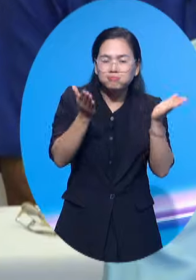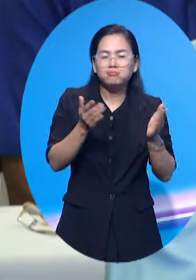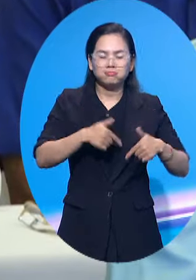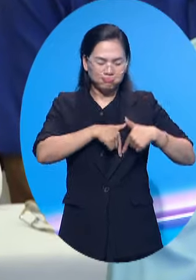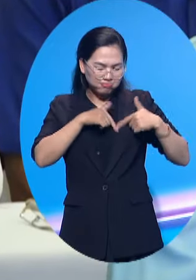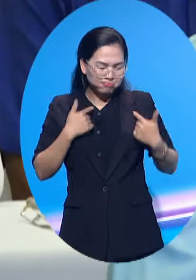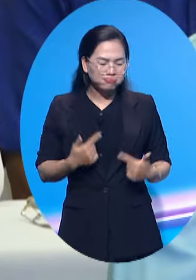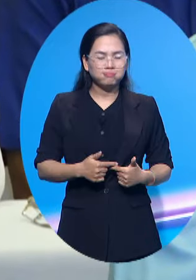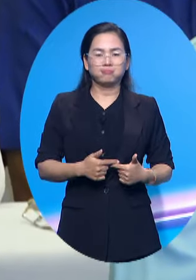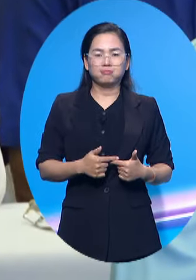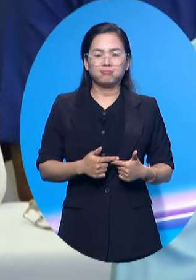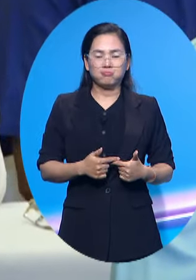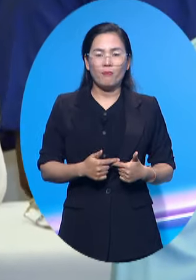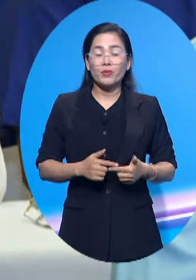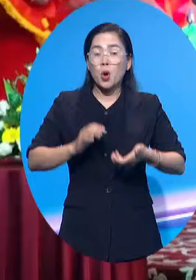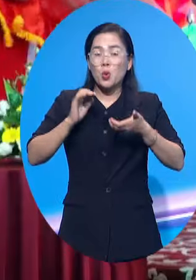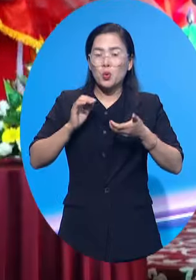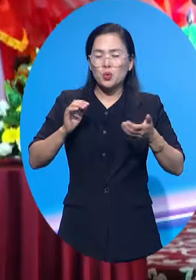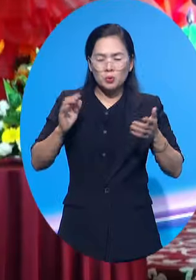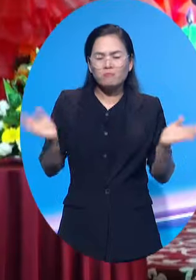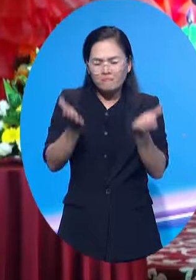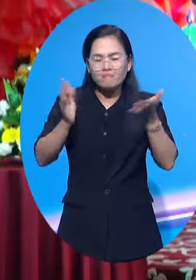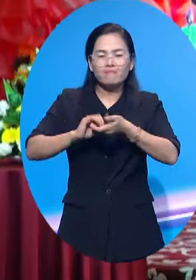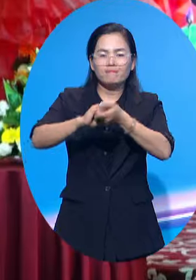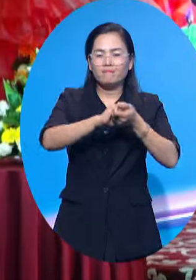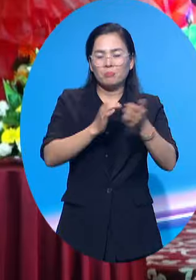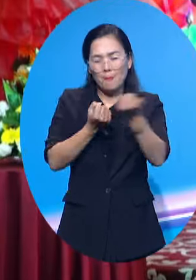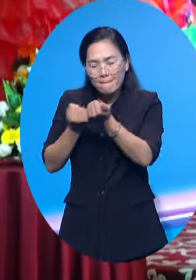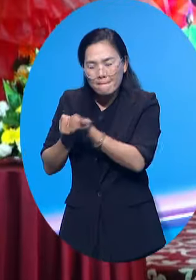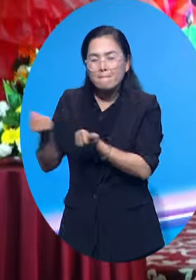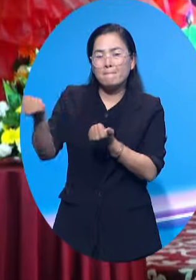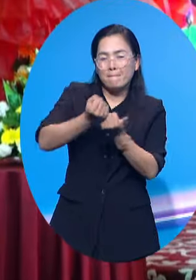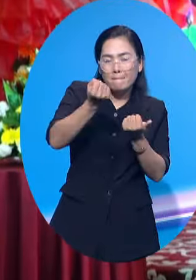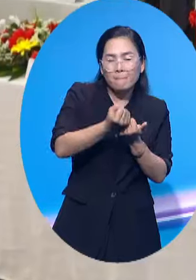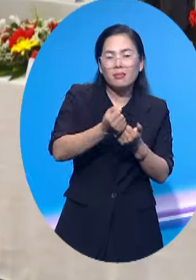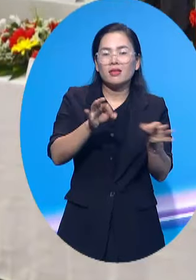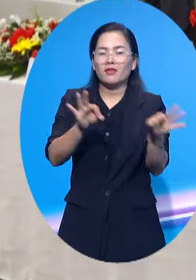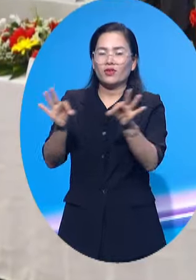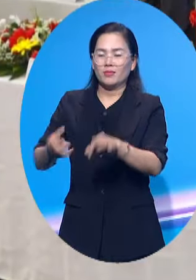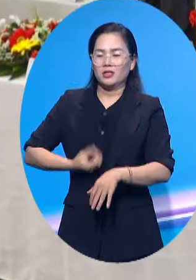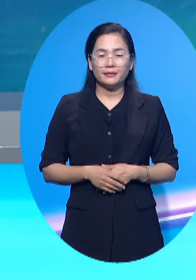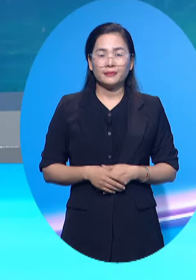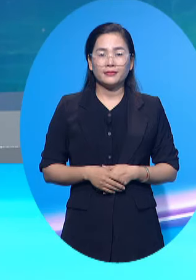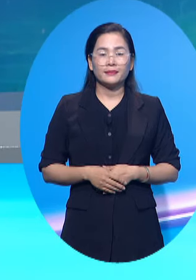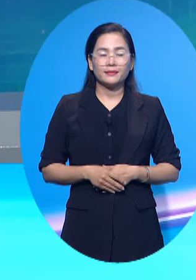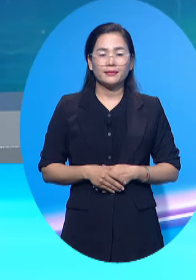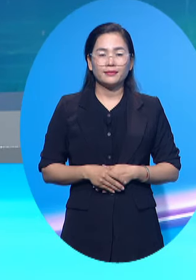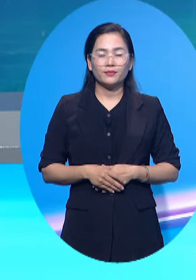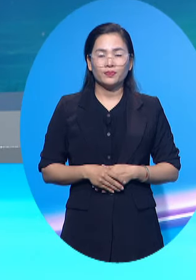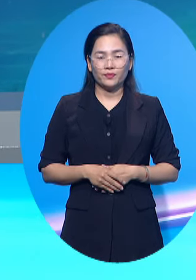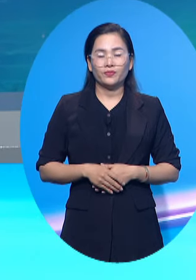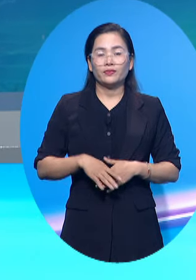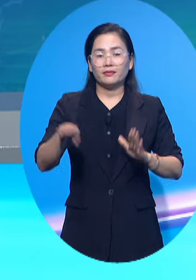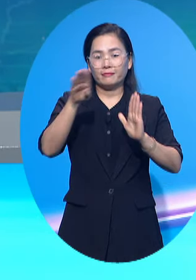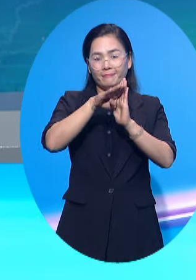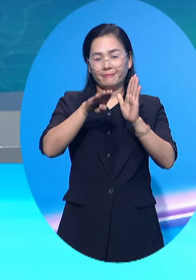tình. Từ đó nêu cao tinh thần đoàn kết, gắn bó, tương trợ, giúp đỡ lẫn nhau tại thành phố mang tên Bác. Thông tin vừa